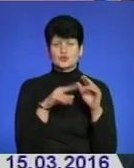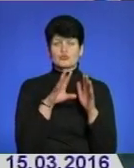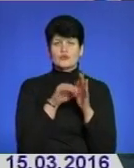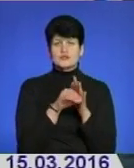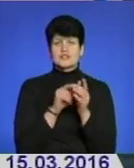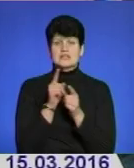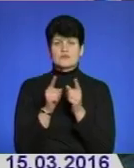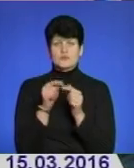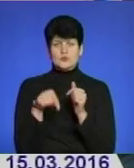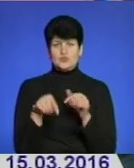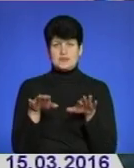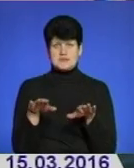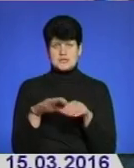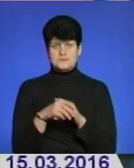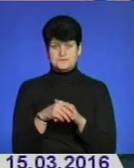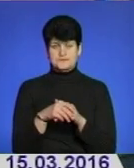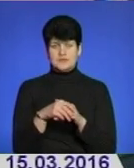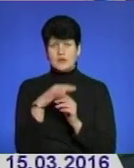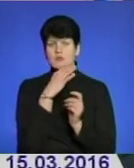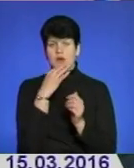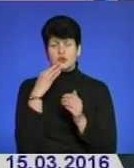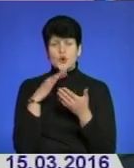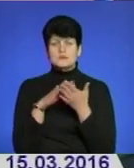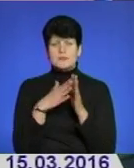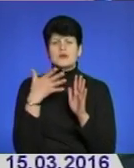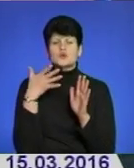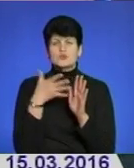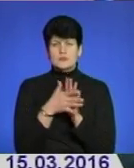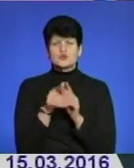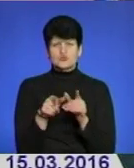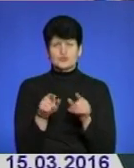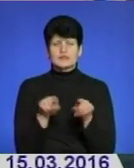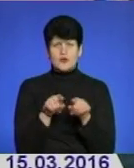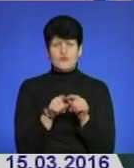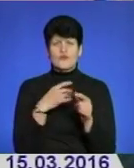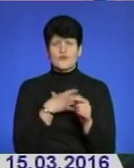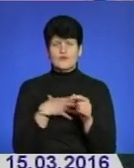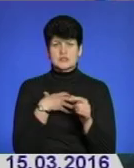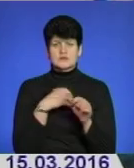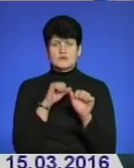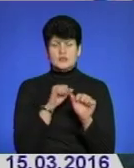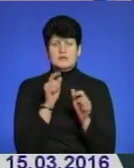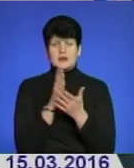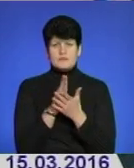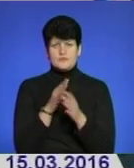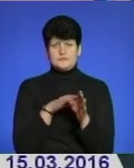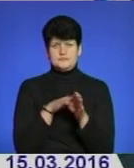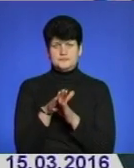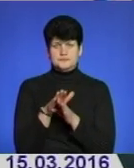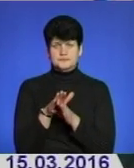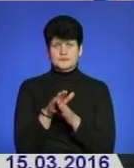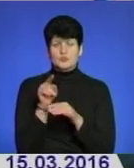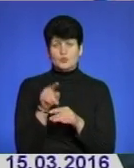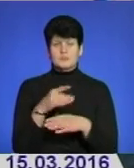реформи тут на місцях. В багатьох обставинах ми розуміємо, що тут не менш важливий фронт, який ми маємо сьогодні тут реалізувати. Тому